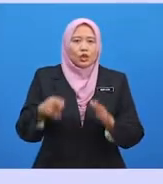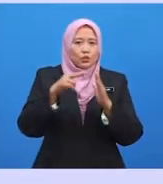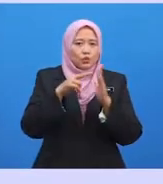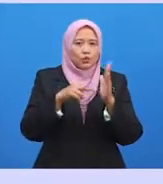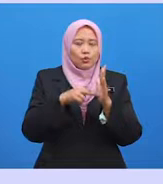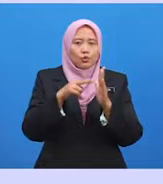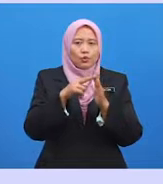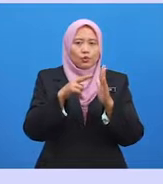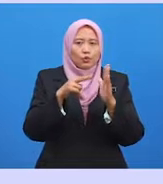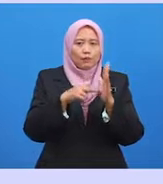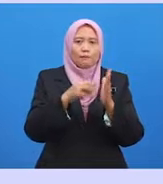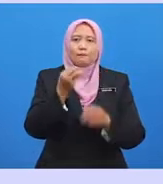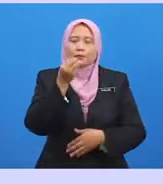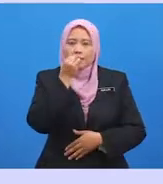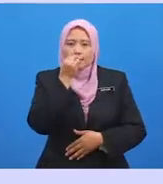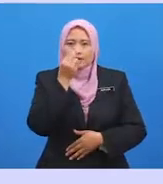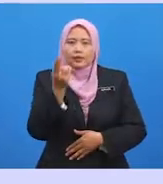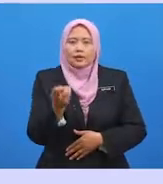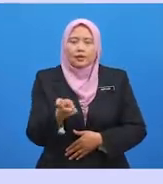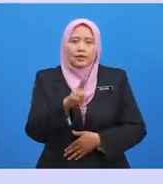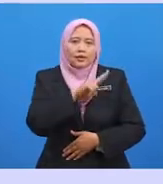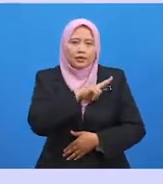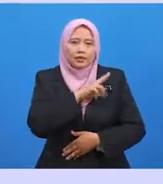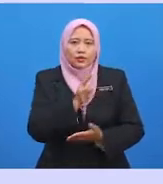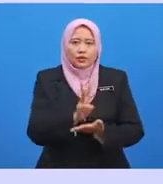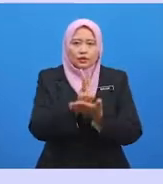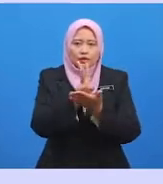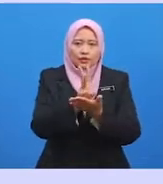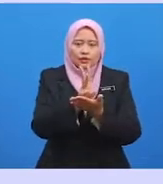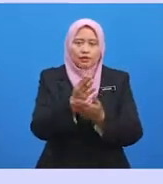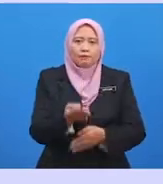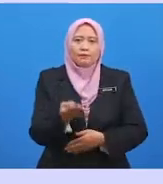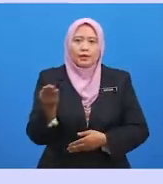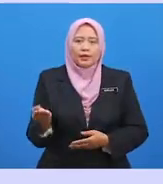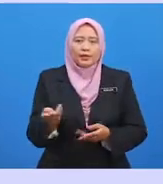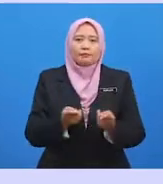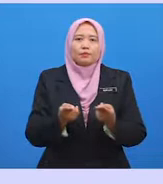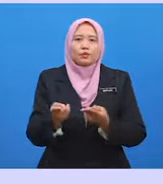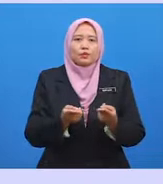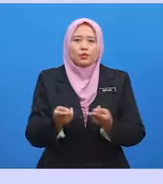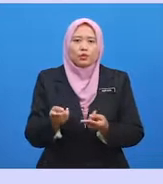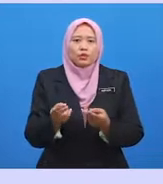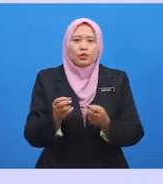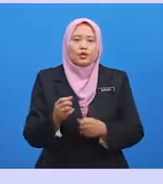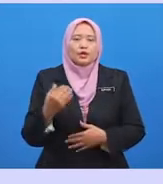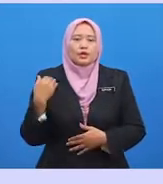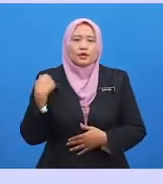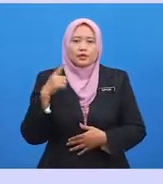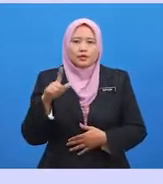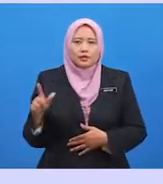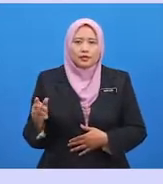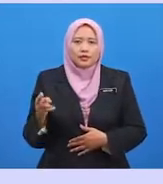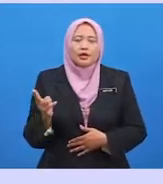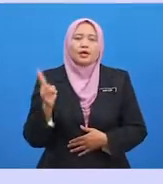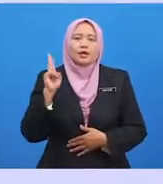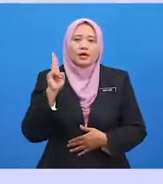makan harta wakaf bagi penjaga atau pengurus harus bagi penjaga atau pengurus